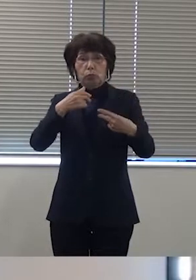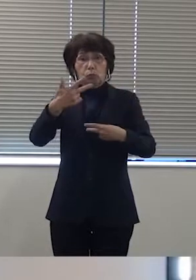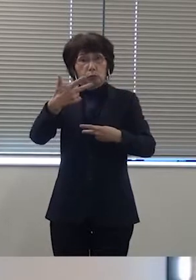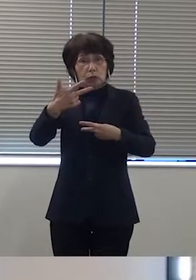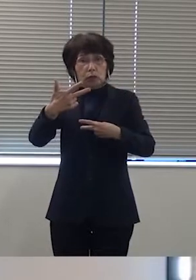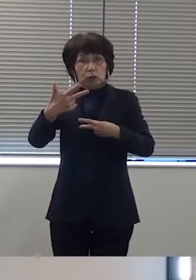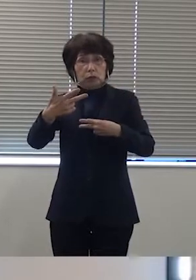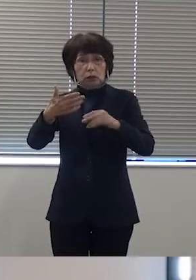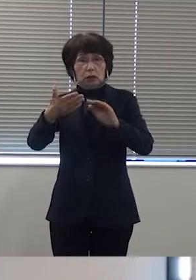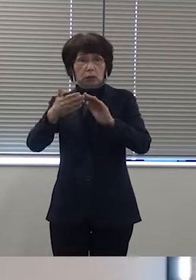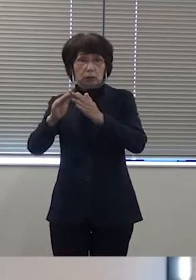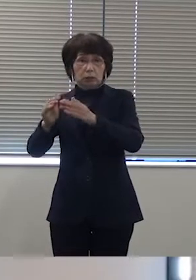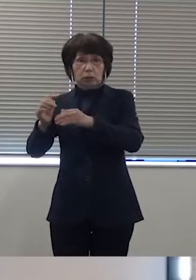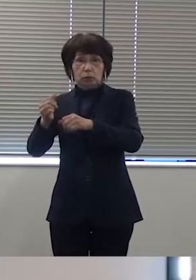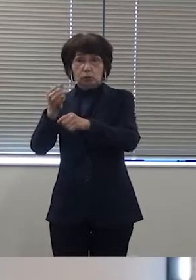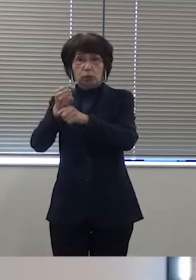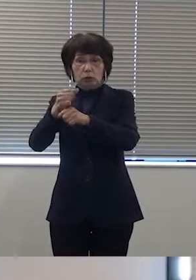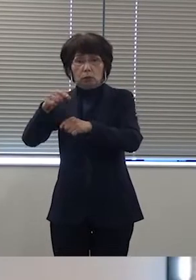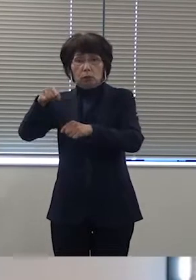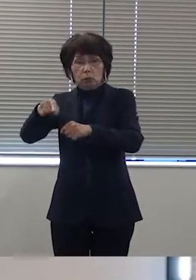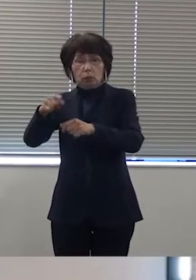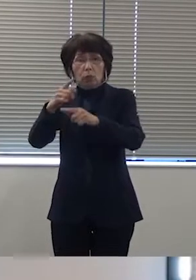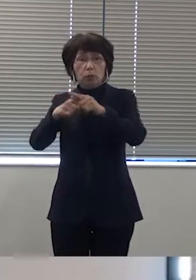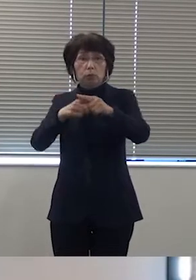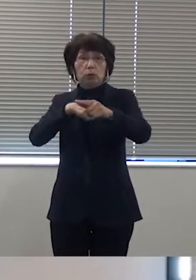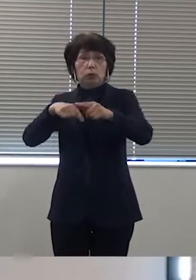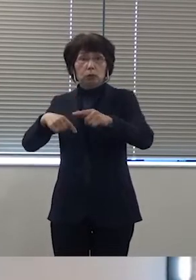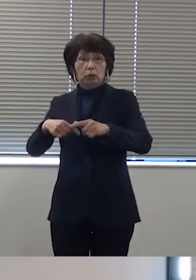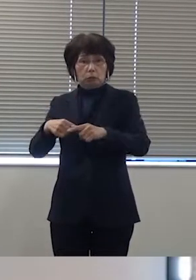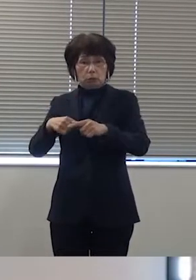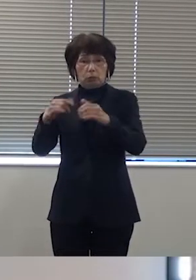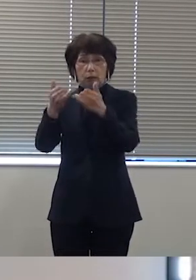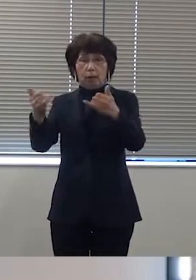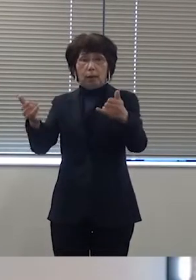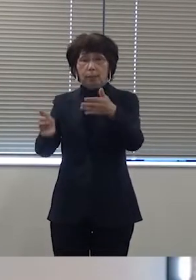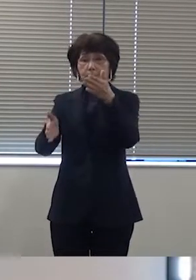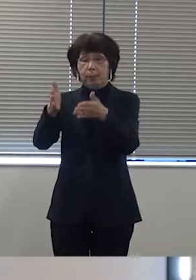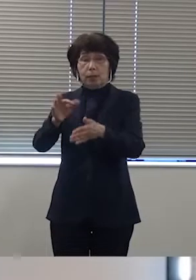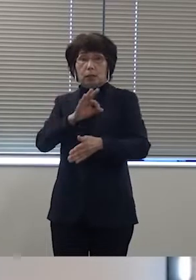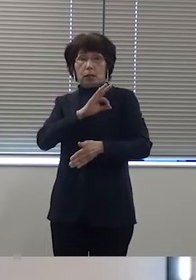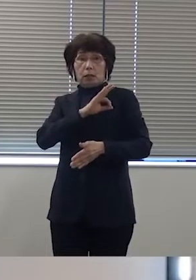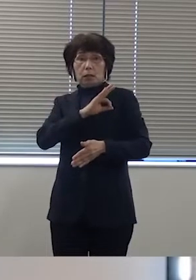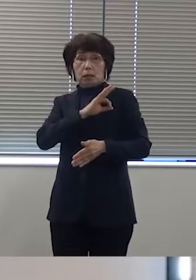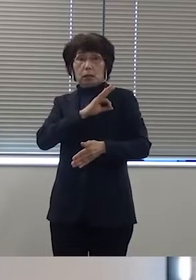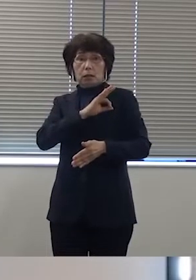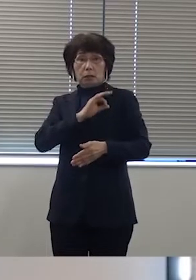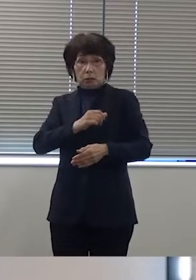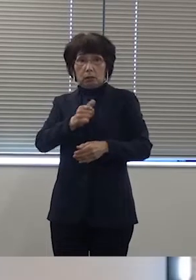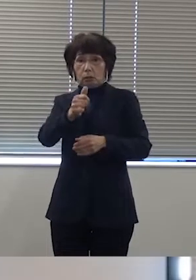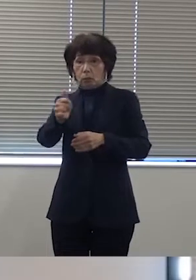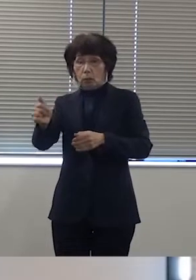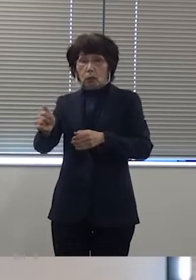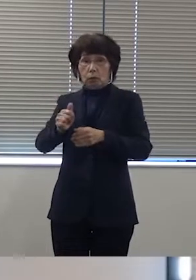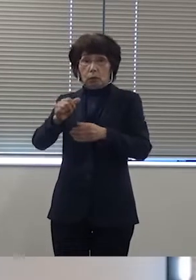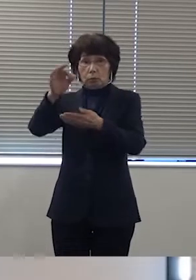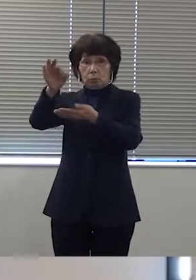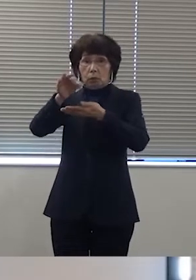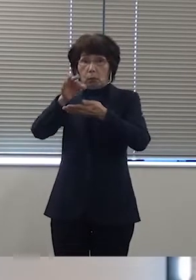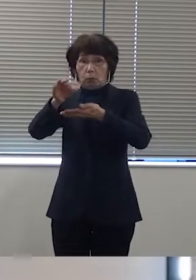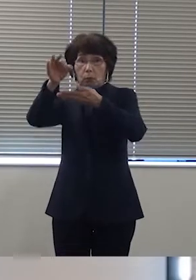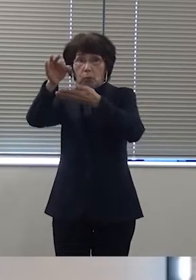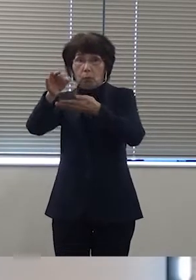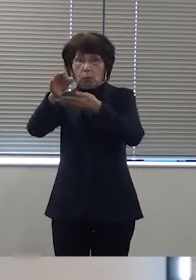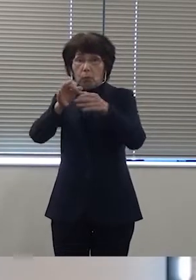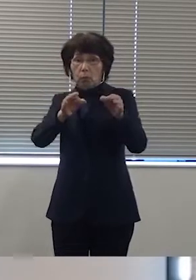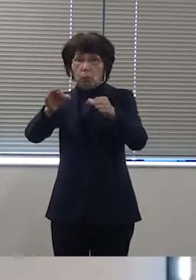ですね、民生委員さんになりますので、民生委員さんの報酬の引き上げを令和4年と、組み込ん